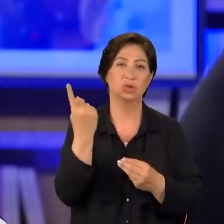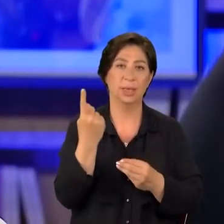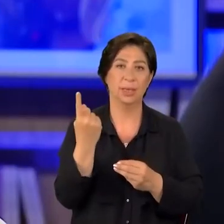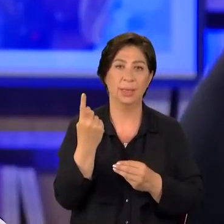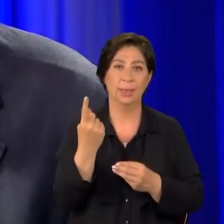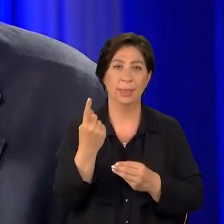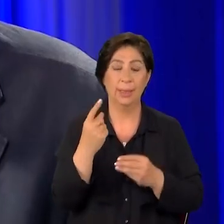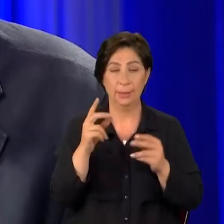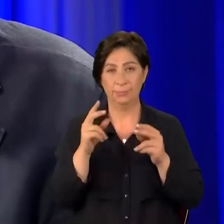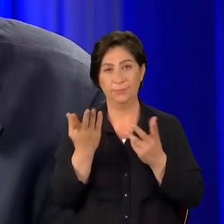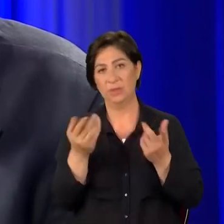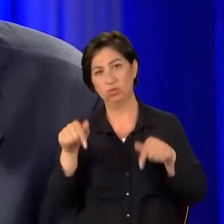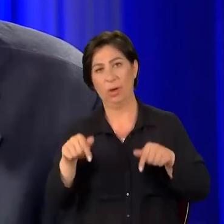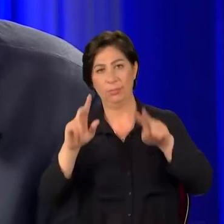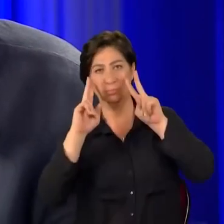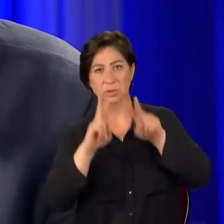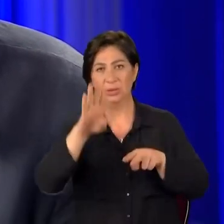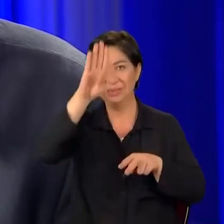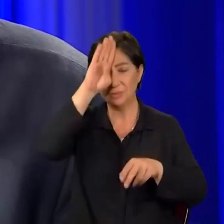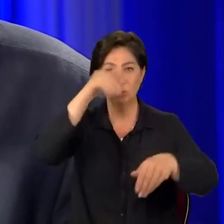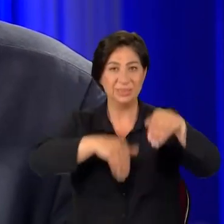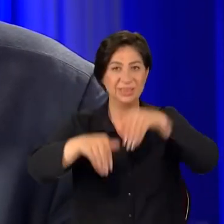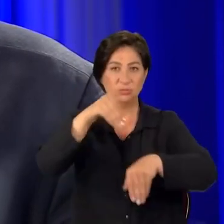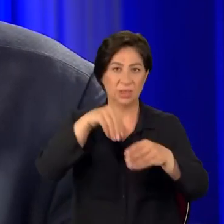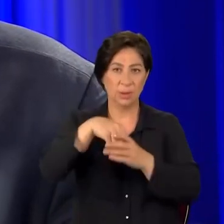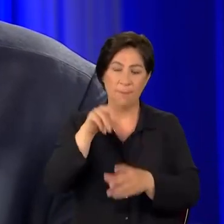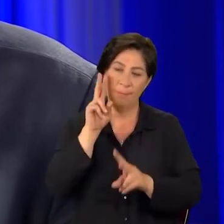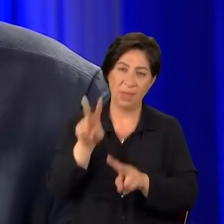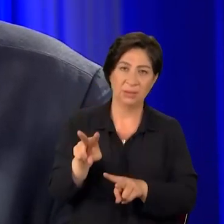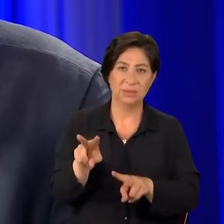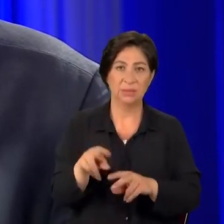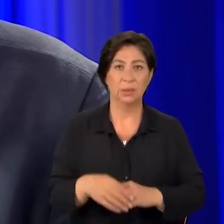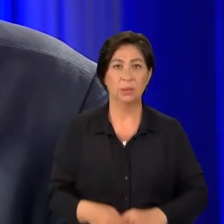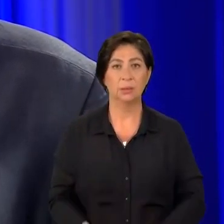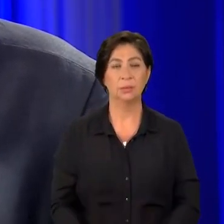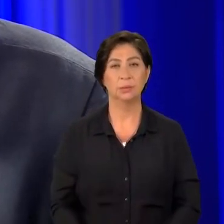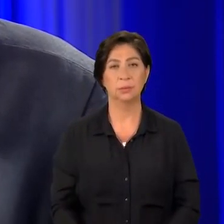bir şey. Şimdi baktığımızda son bu İstanbul seçimlerinde